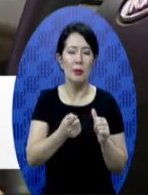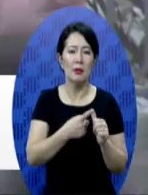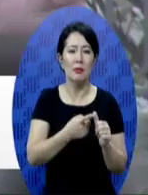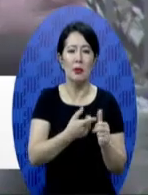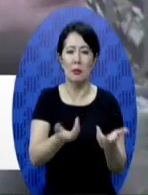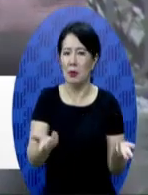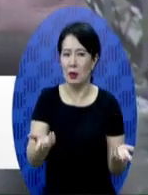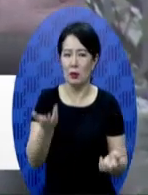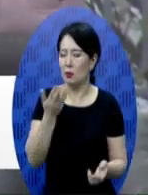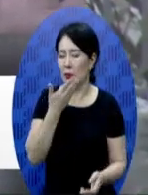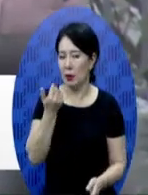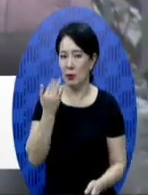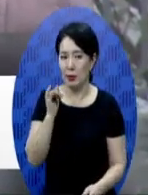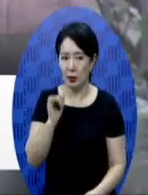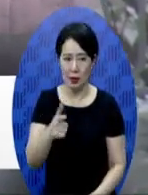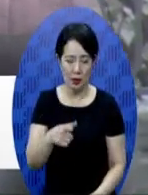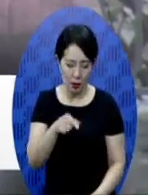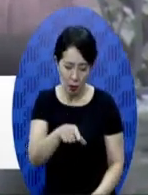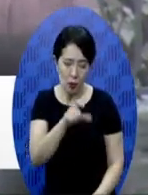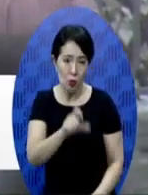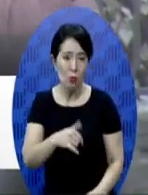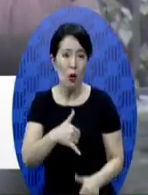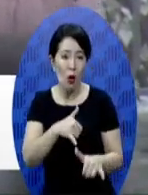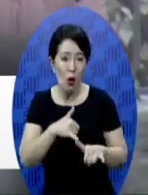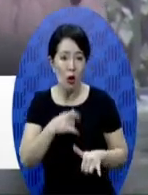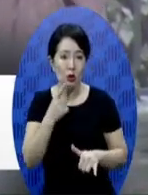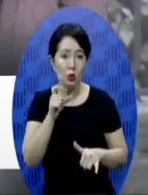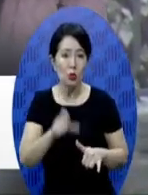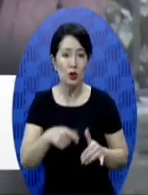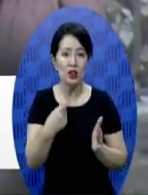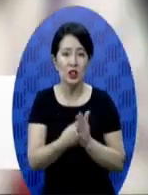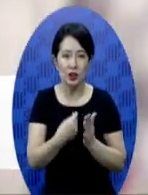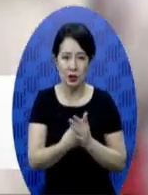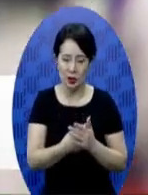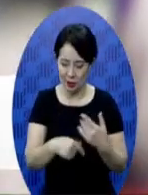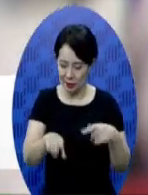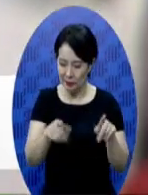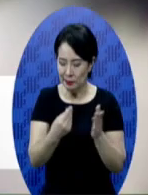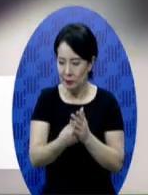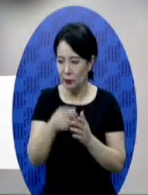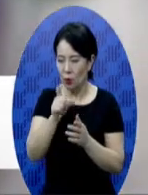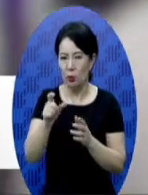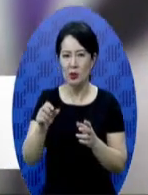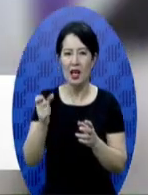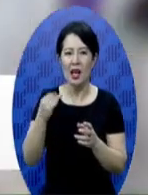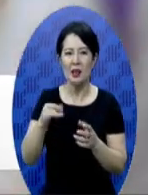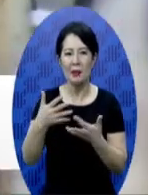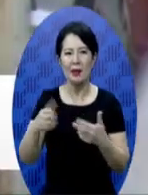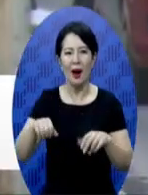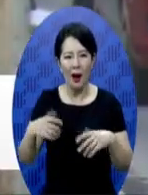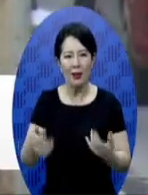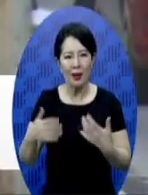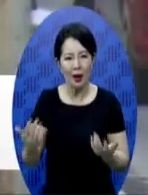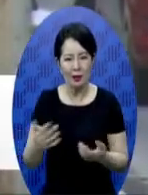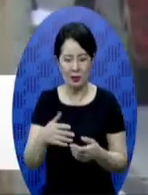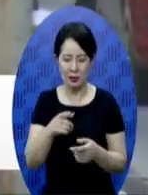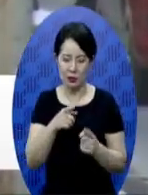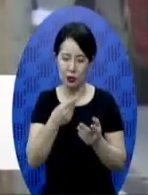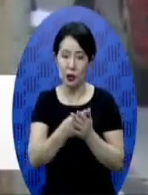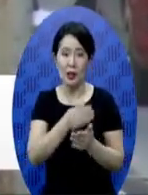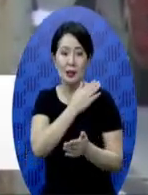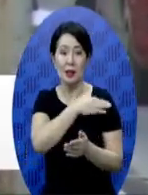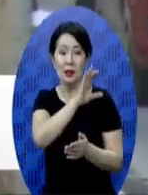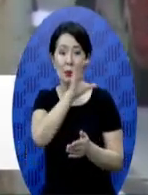байна. За энэ бол хохирсан нэг л иргэний жишээ. За яг ийм байдлаар бусад эд зүйлээ алдсан бүртгэл цагдаагийн байгууллагад ирдэг.